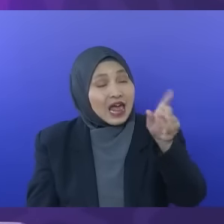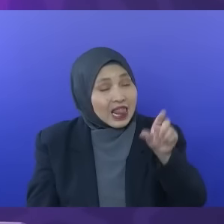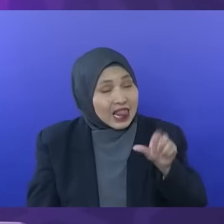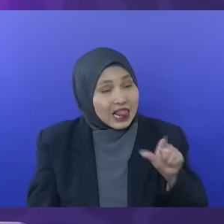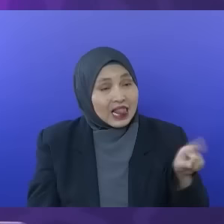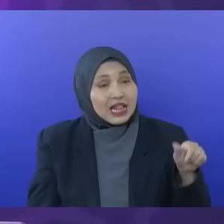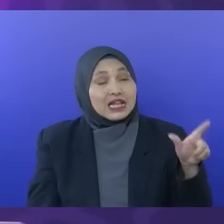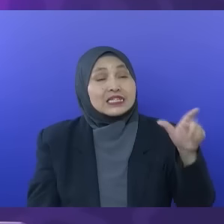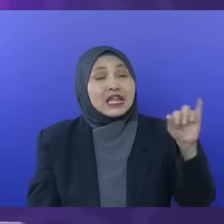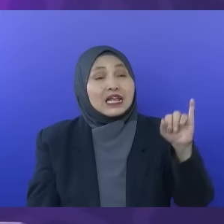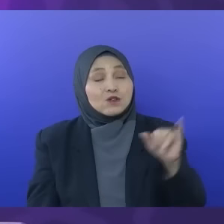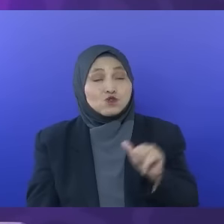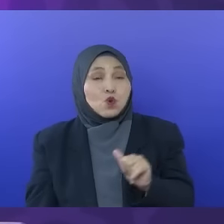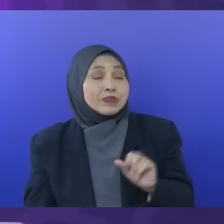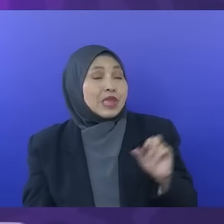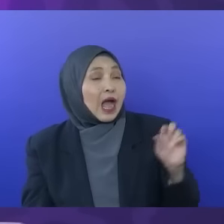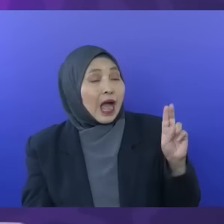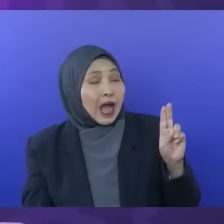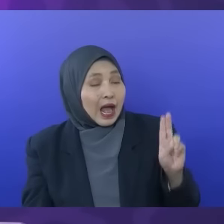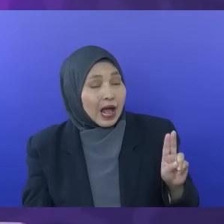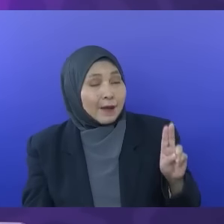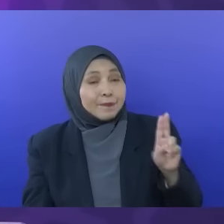Batu Rusa